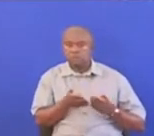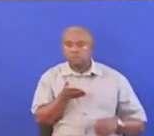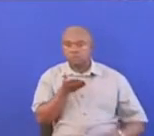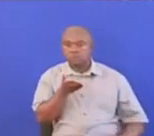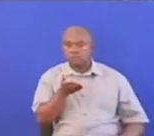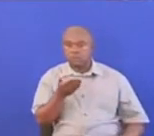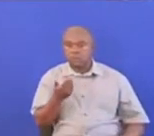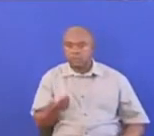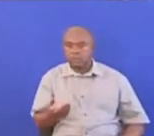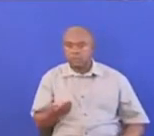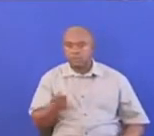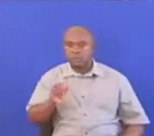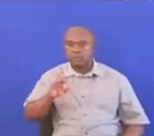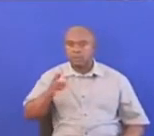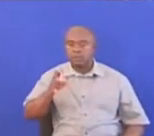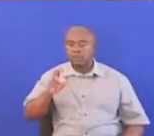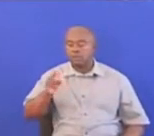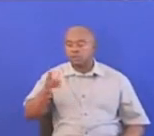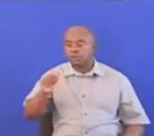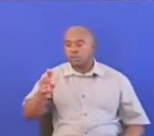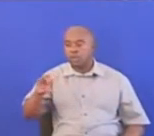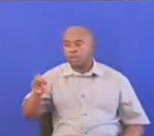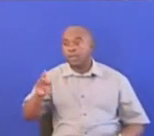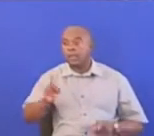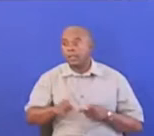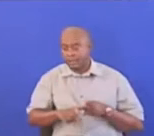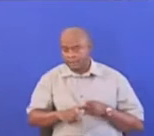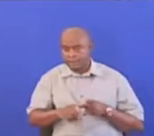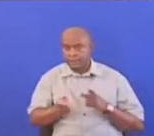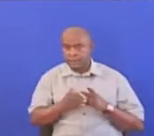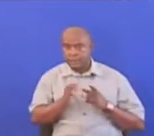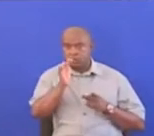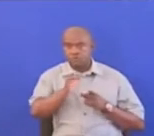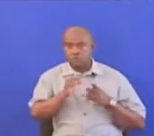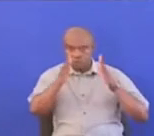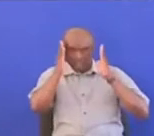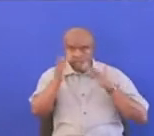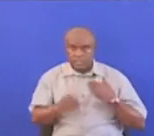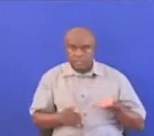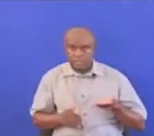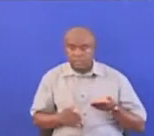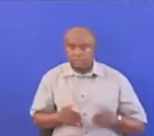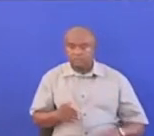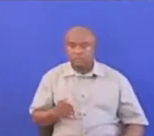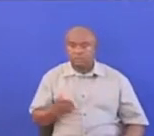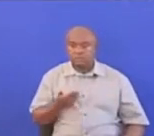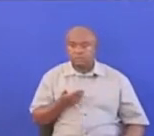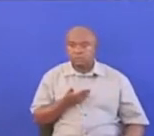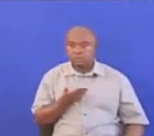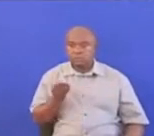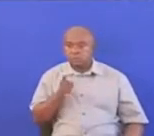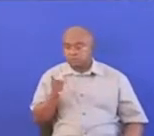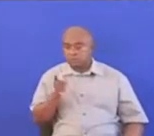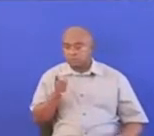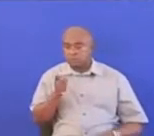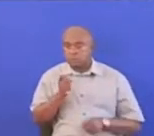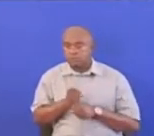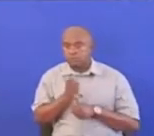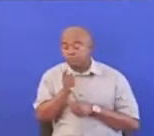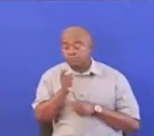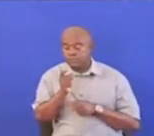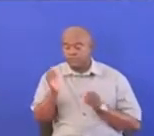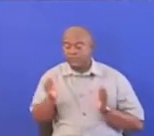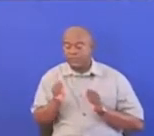hifadhi ya Ruaha, na azimio la kushusha hadhi hifadhi ya Kigosi kwenda kuwa hifadhi